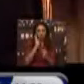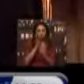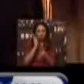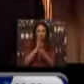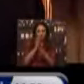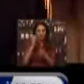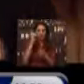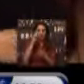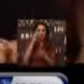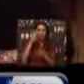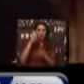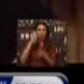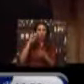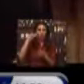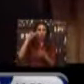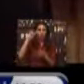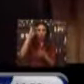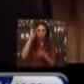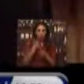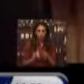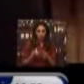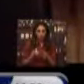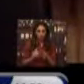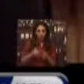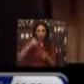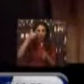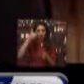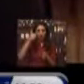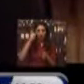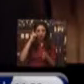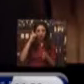شوف، رشدي ما فيش شك انه